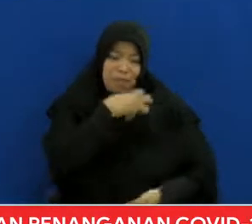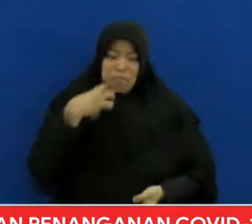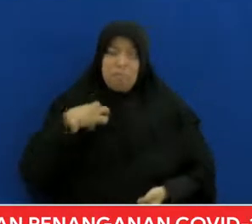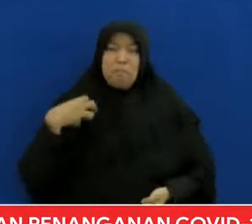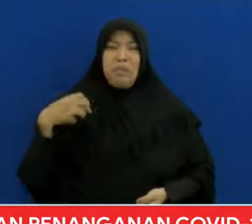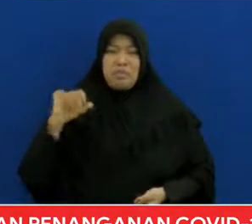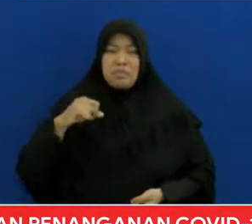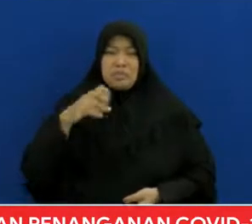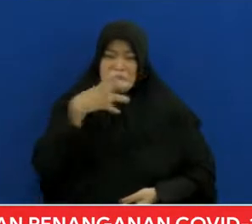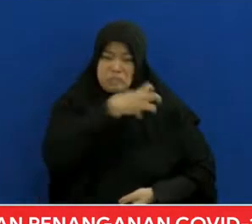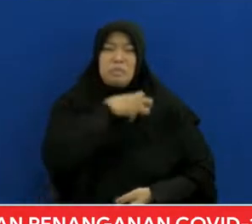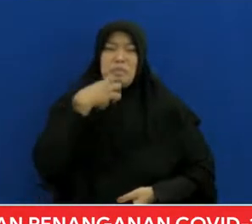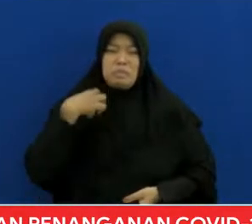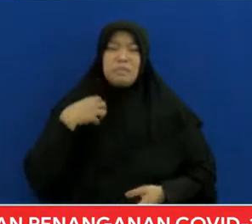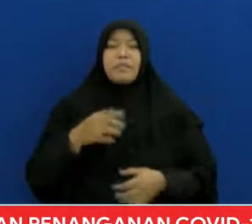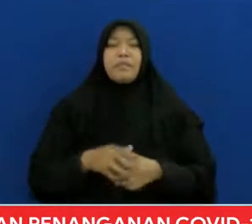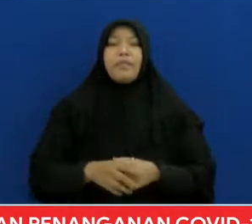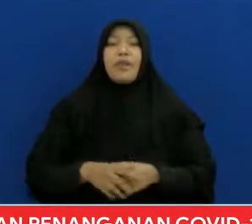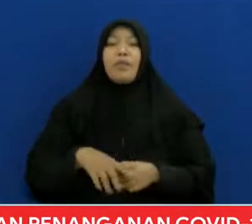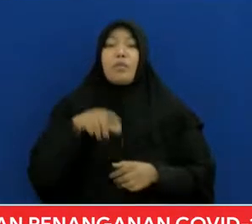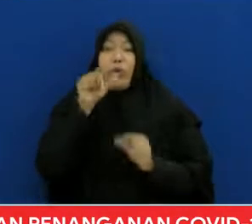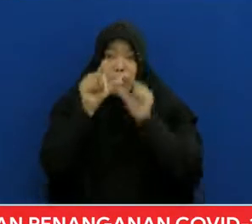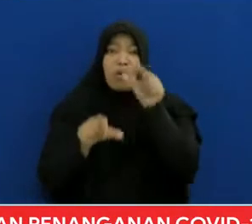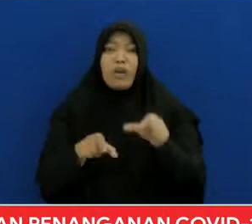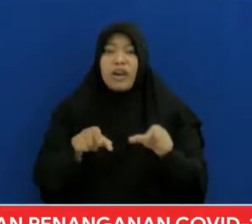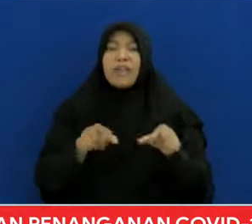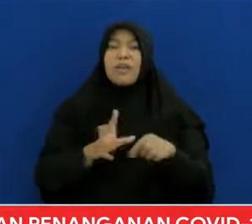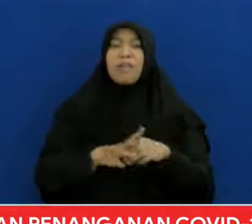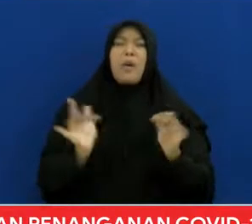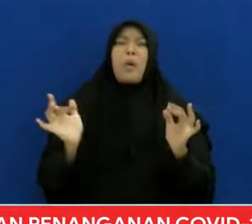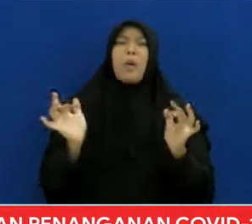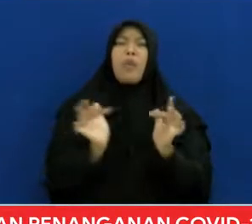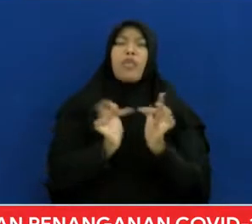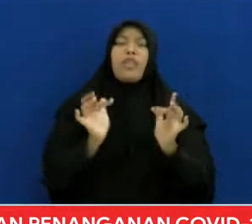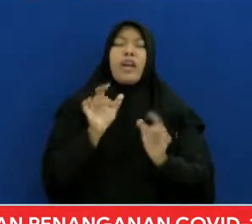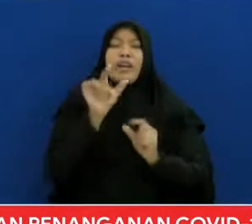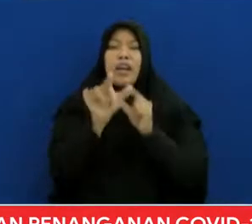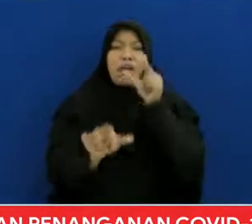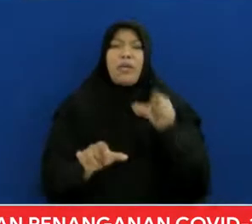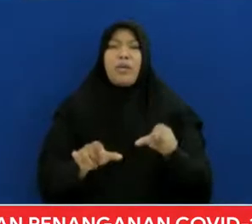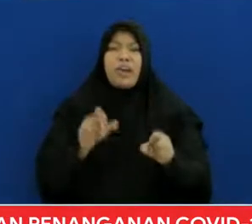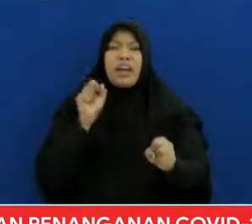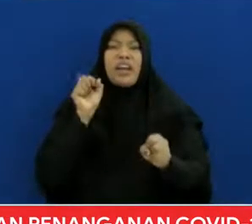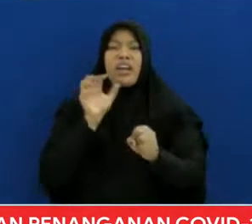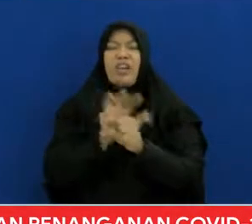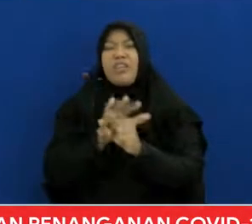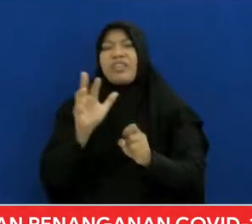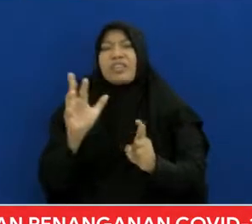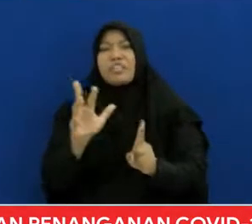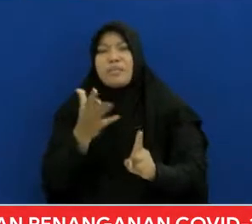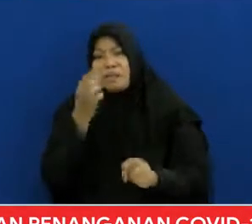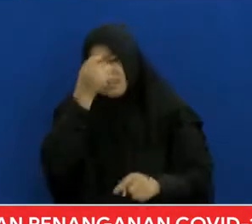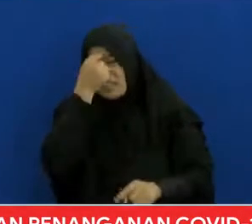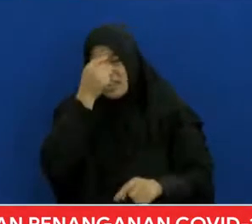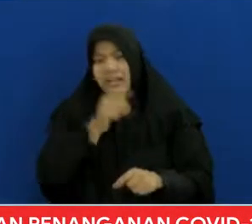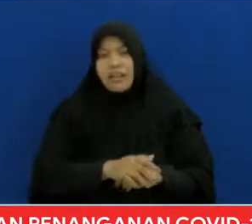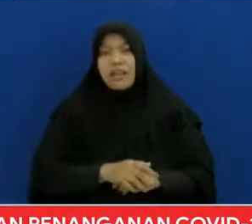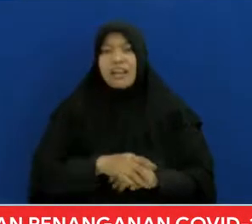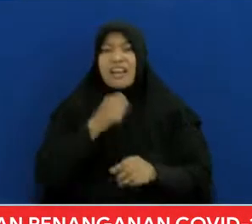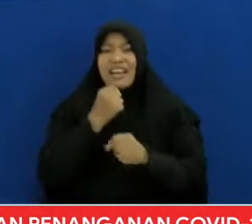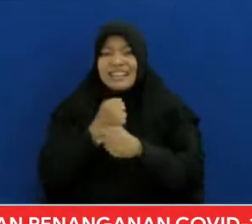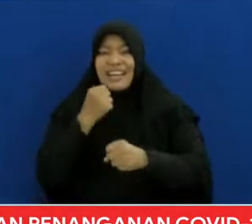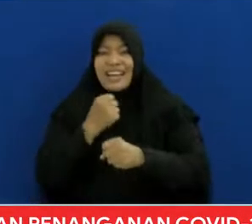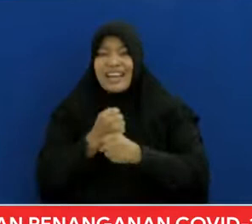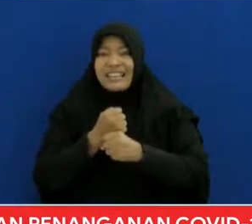Bagi saudara-saudara yang pernah berkontak dengan penderita COVID-19 dan merasakan